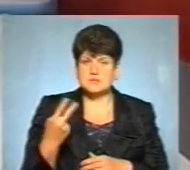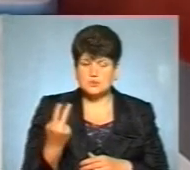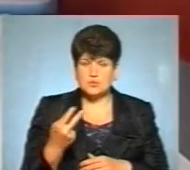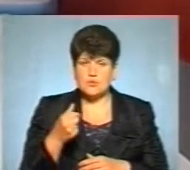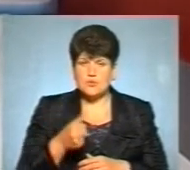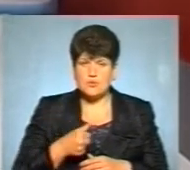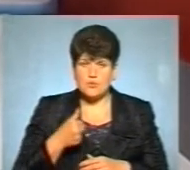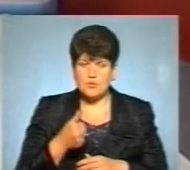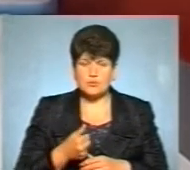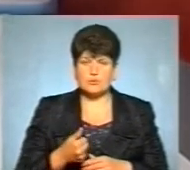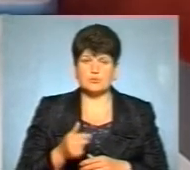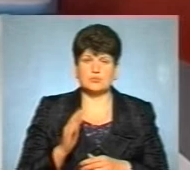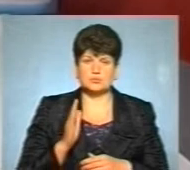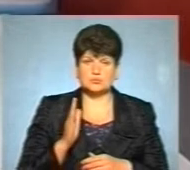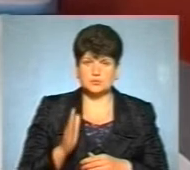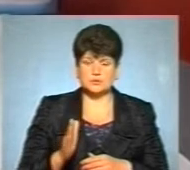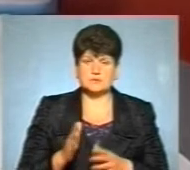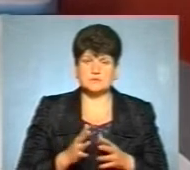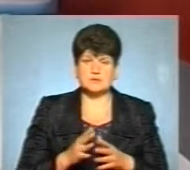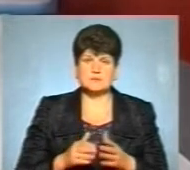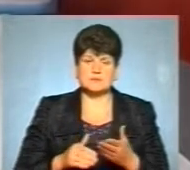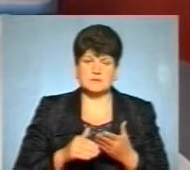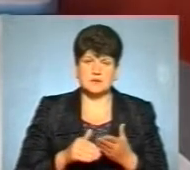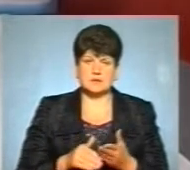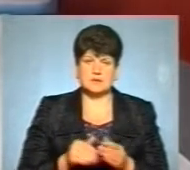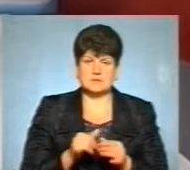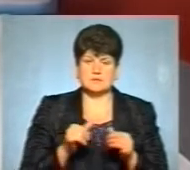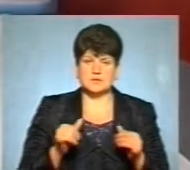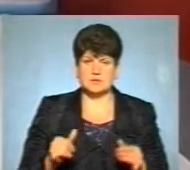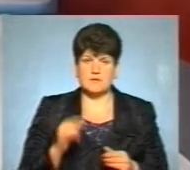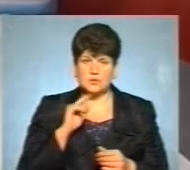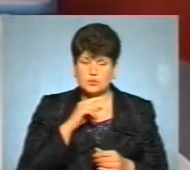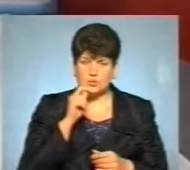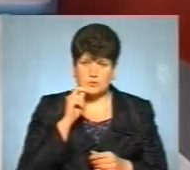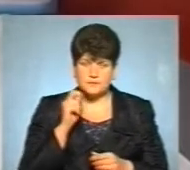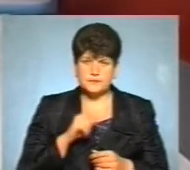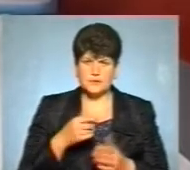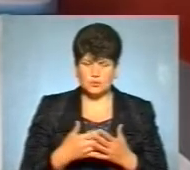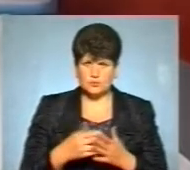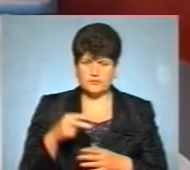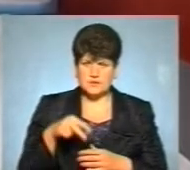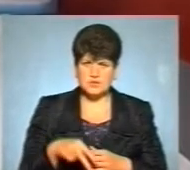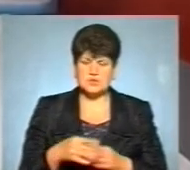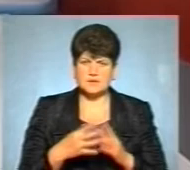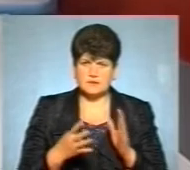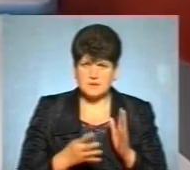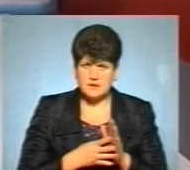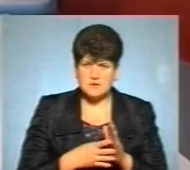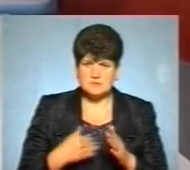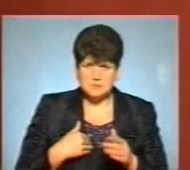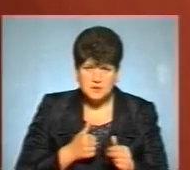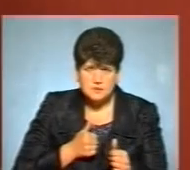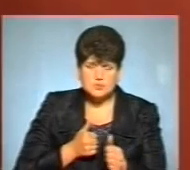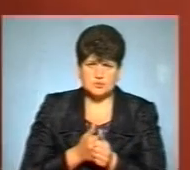2022-2023 року ми вийдемо на темпи сприятливого приросту економіки України. Тобто 2019-й ми наздоженемо